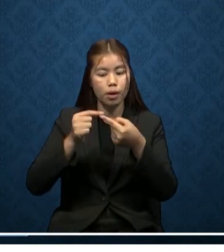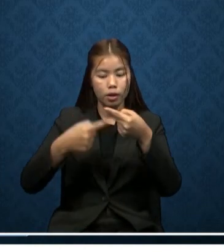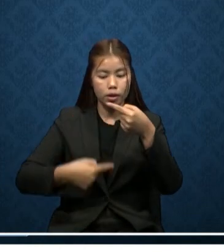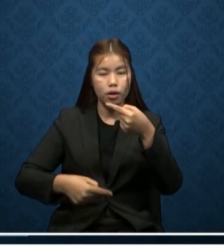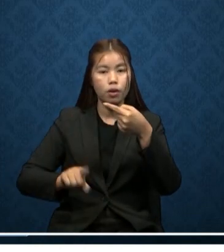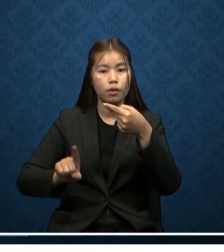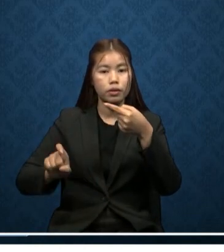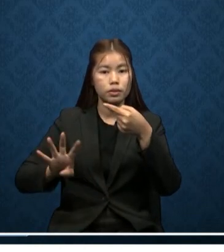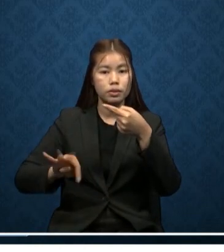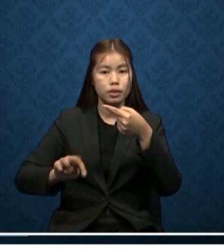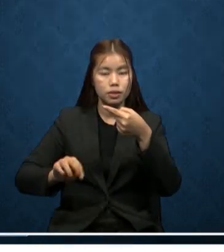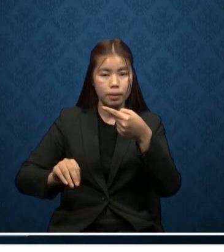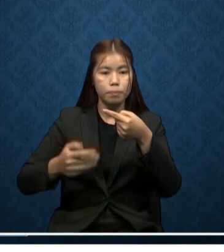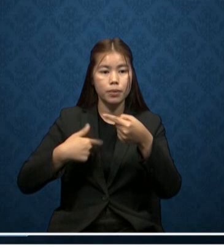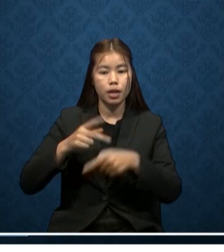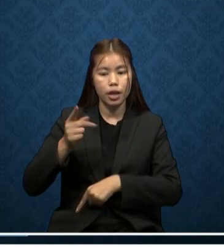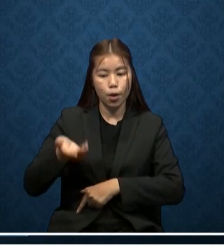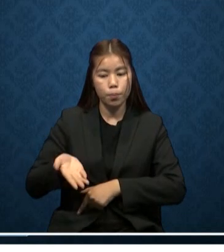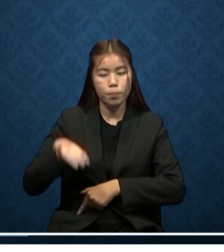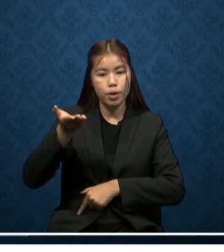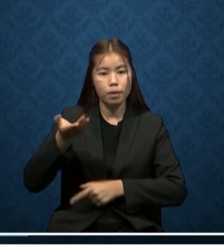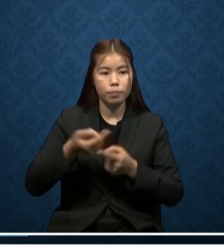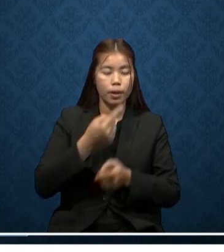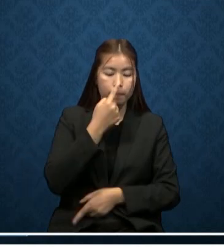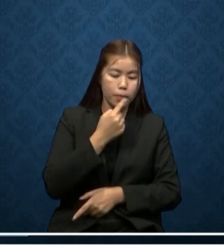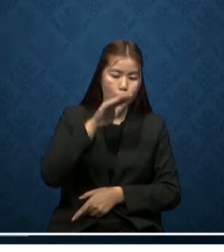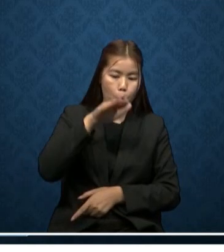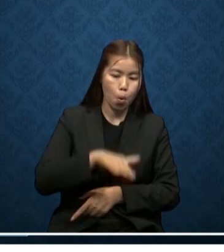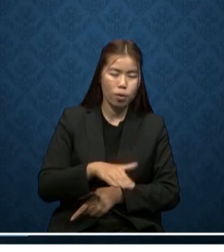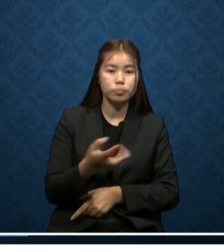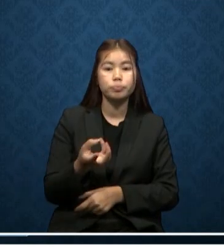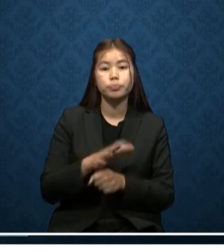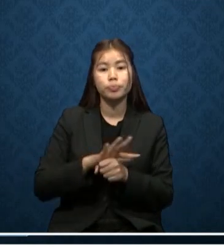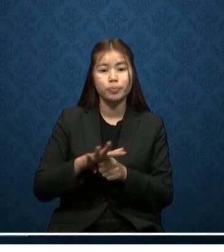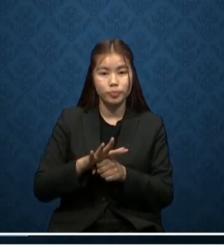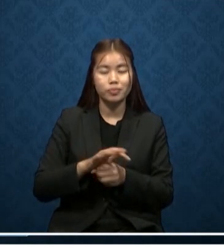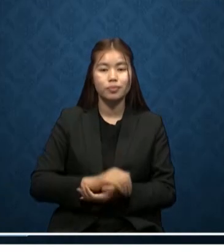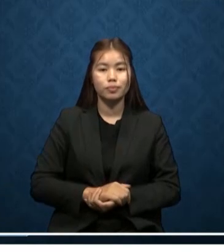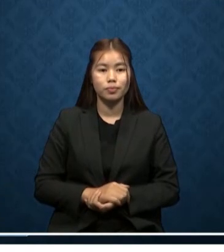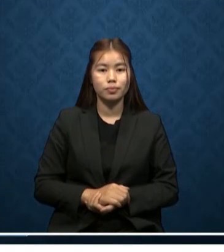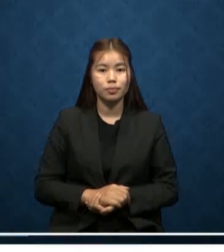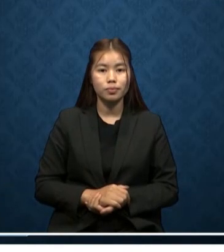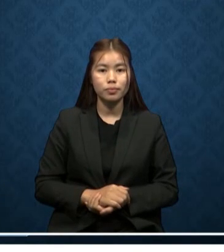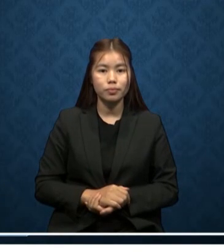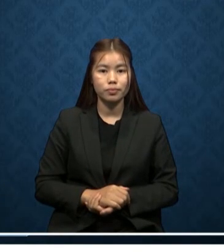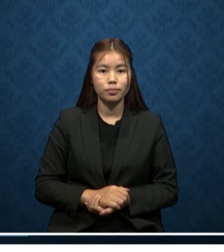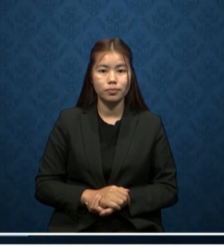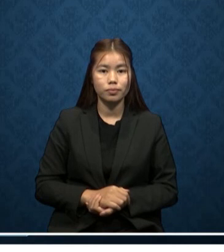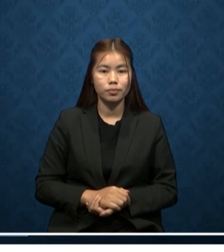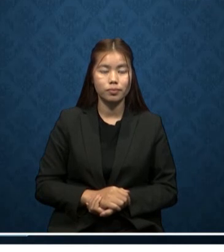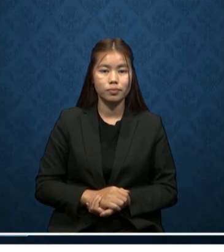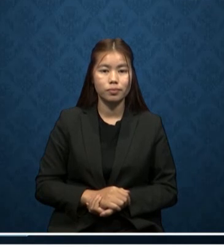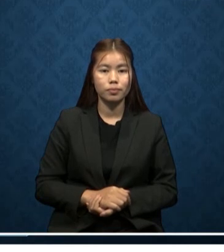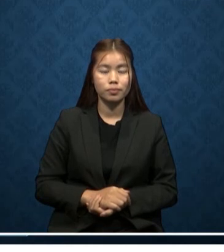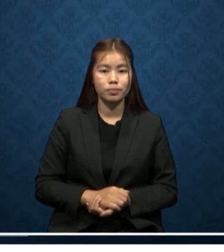มีเขียวที่เพิ่มมากขึ้นแต่ว่าแดงก็ไม่ได้ลดลงมากนะครับภาพ